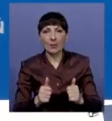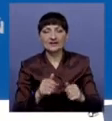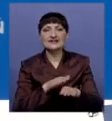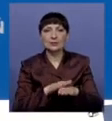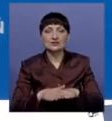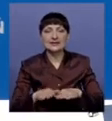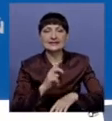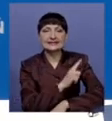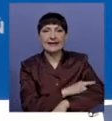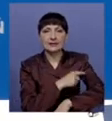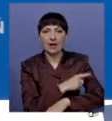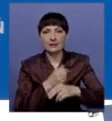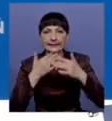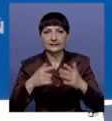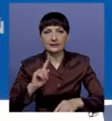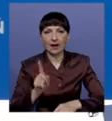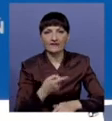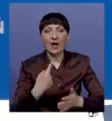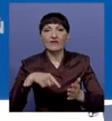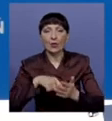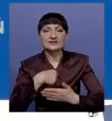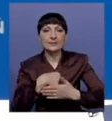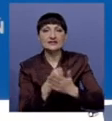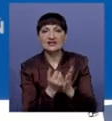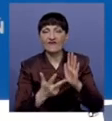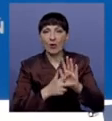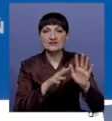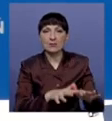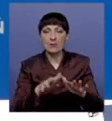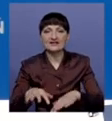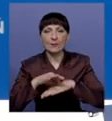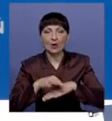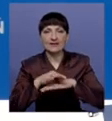соблюдением санитарных требований. В городе определены 8 пунктов проведения ЕНТ.